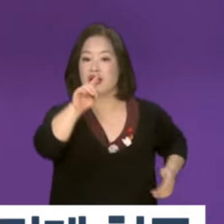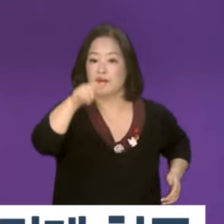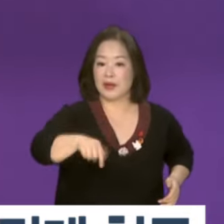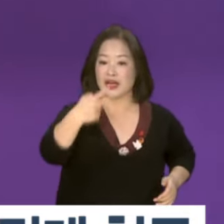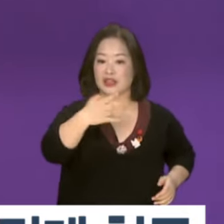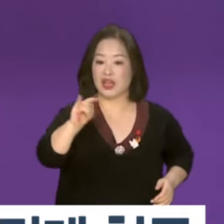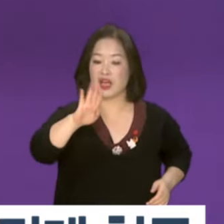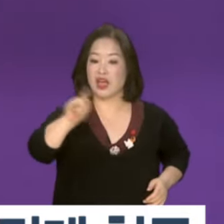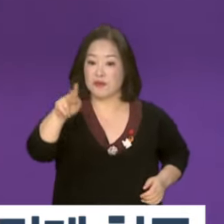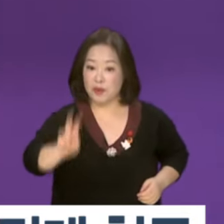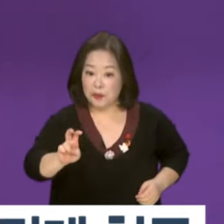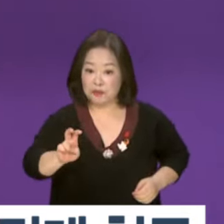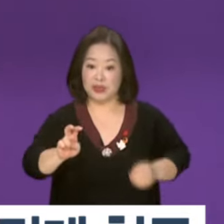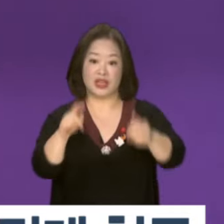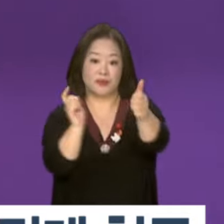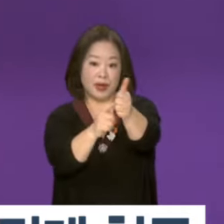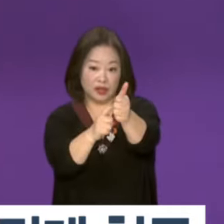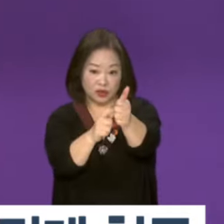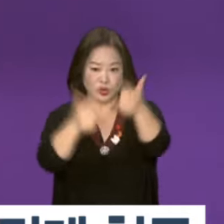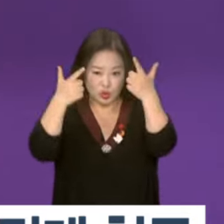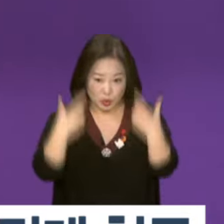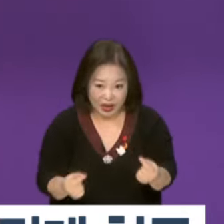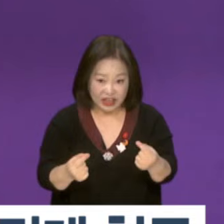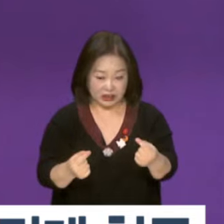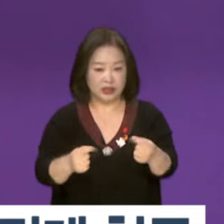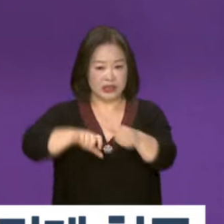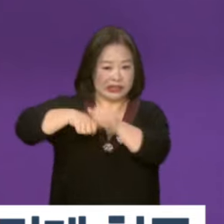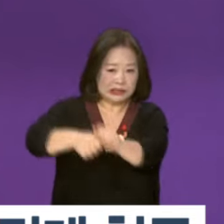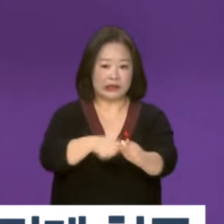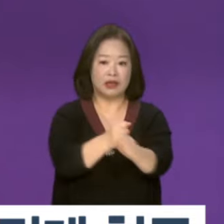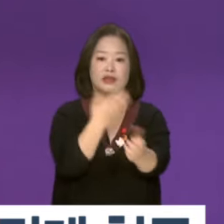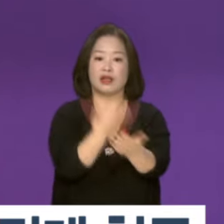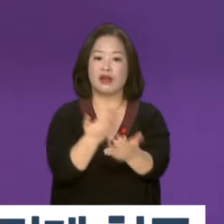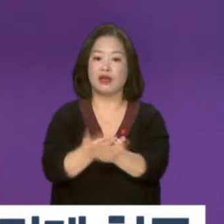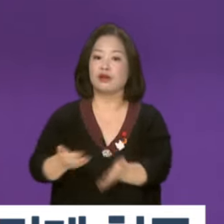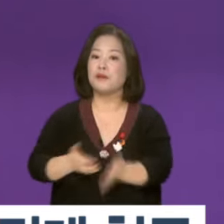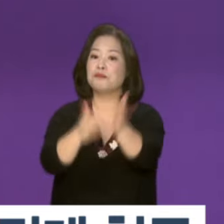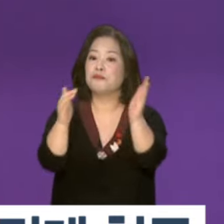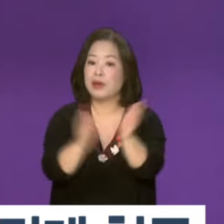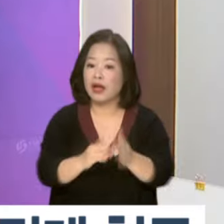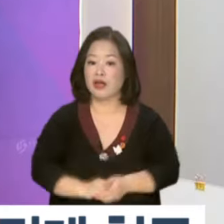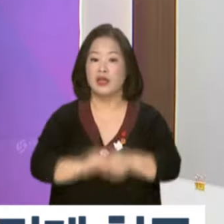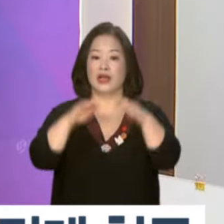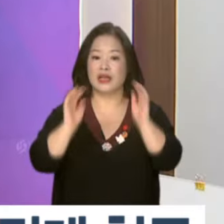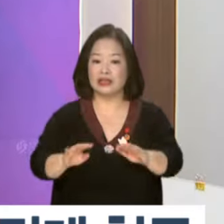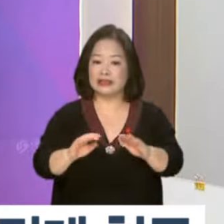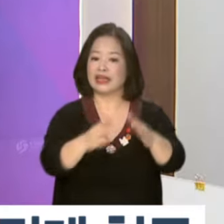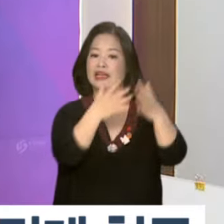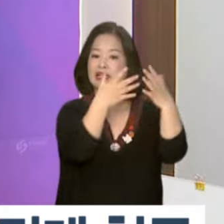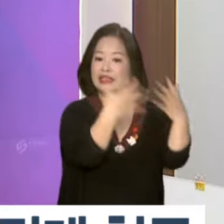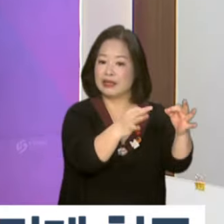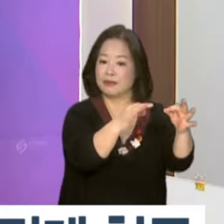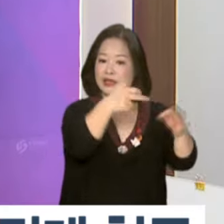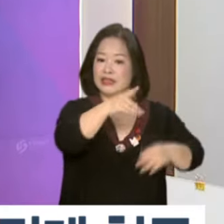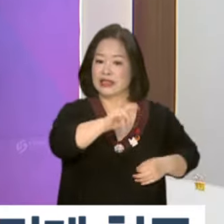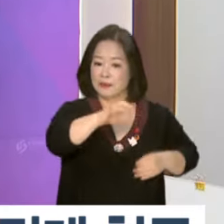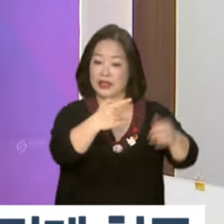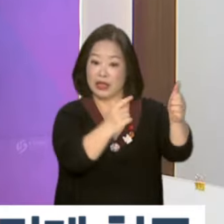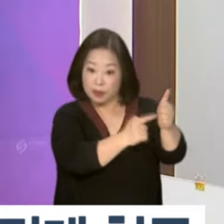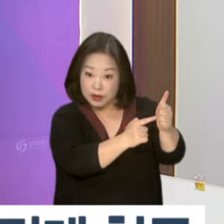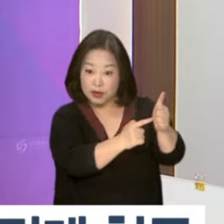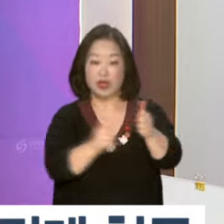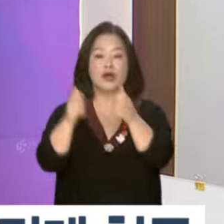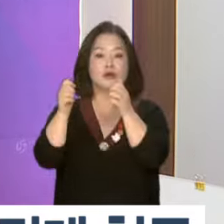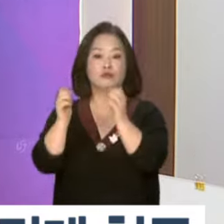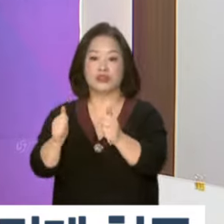광주고검 검사에 대해서도 같은 이유로 중진계정 있습니다 앞서 김 검사는 서울중앙지검 부장 검사로